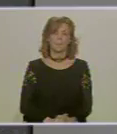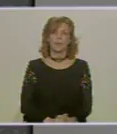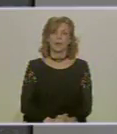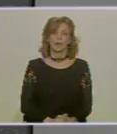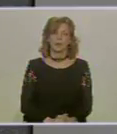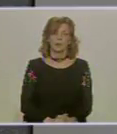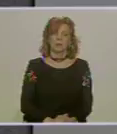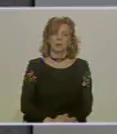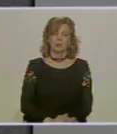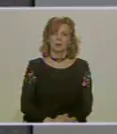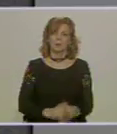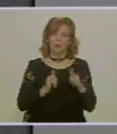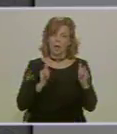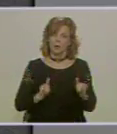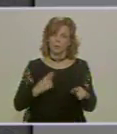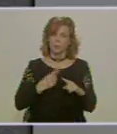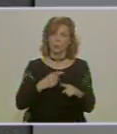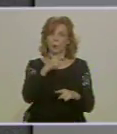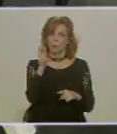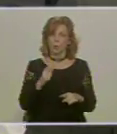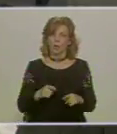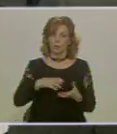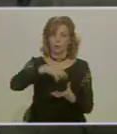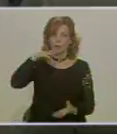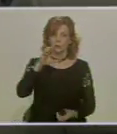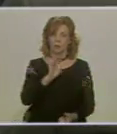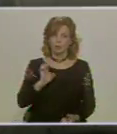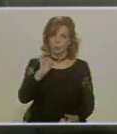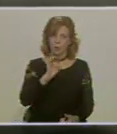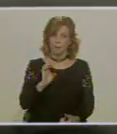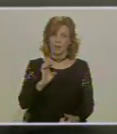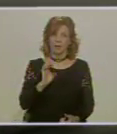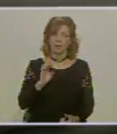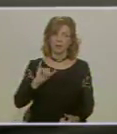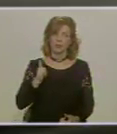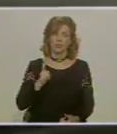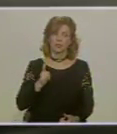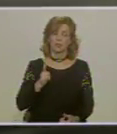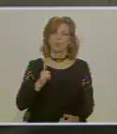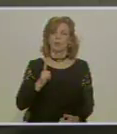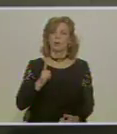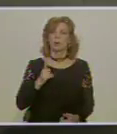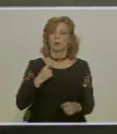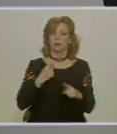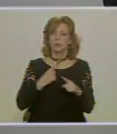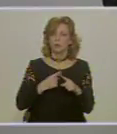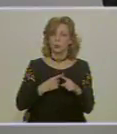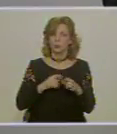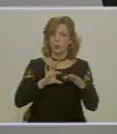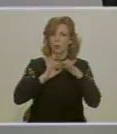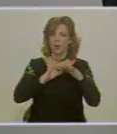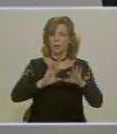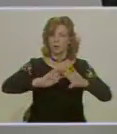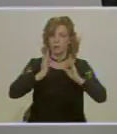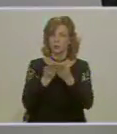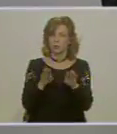70. Prin intermediul unor proiecte pe fonduri europene și cu implicarea directă a decanilor, a prodecanilor, a colegilor